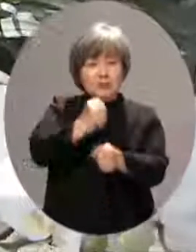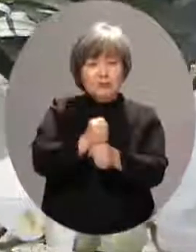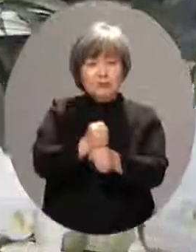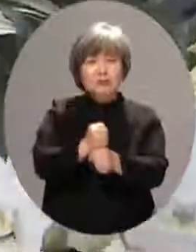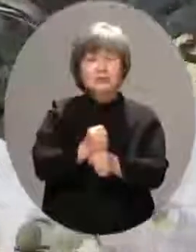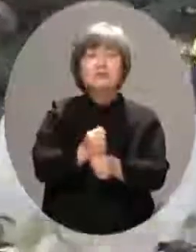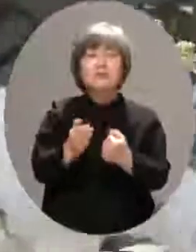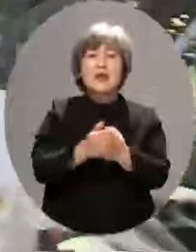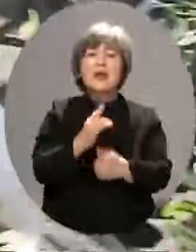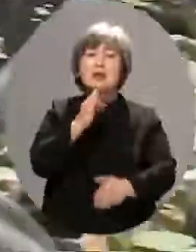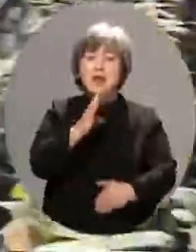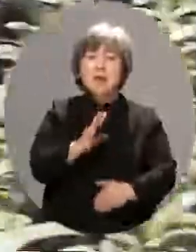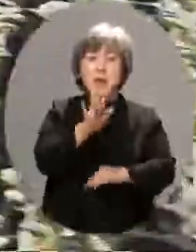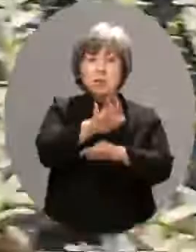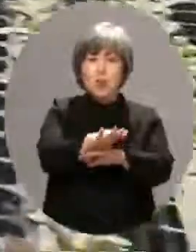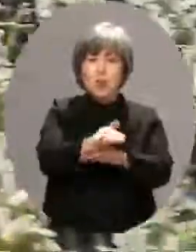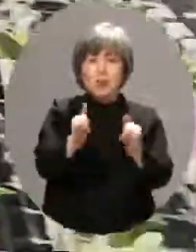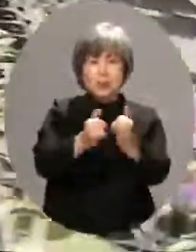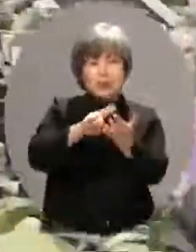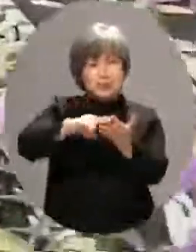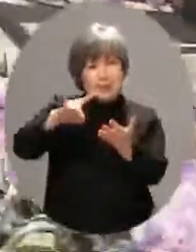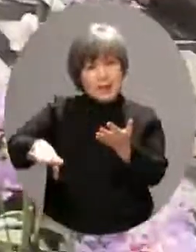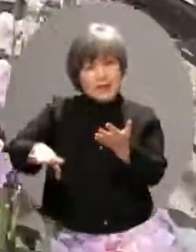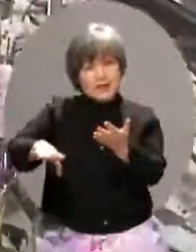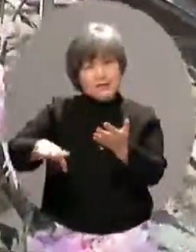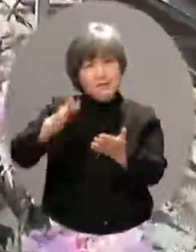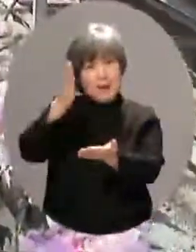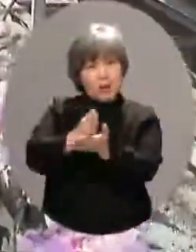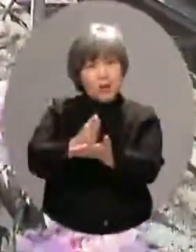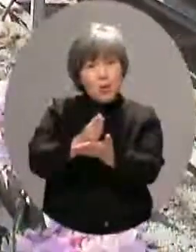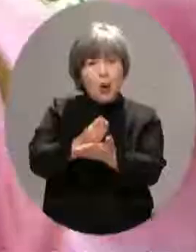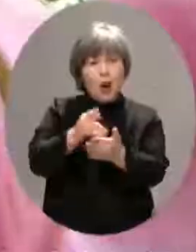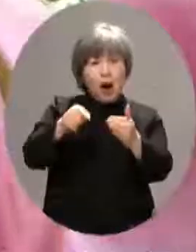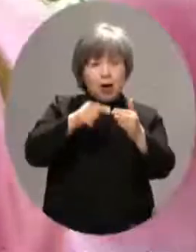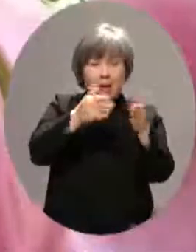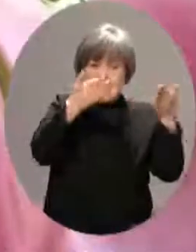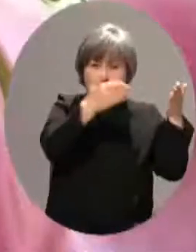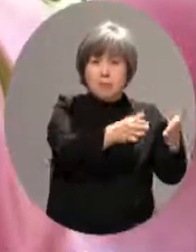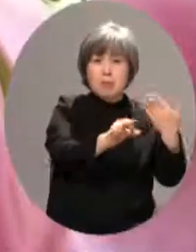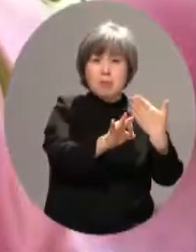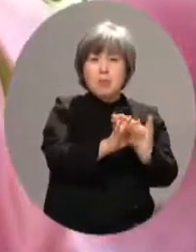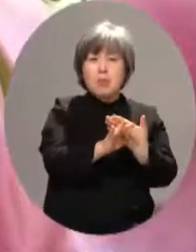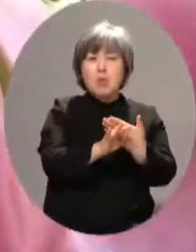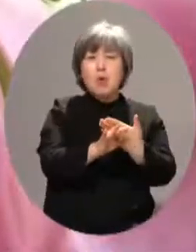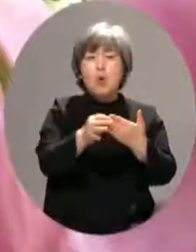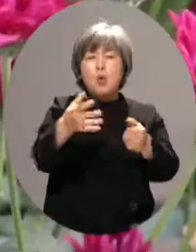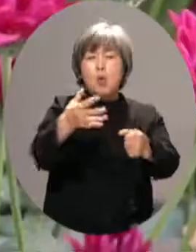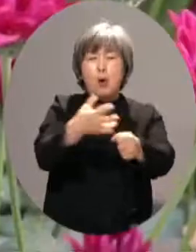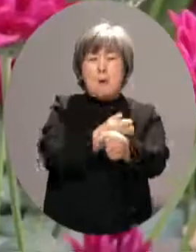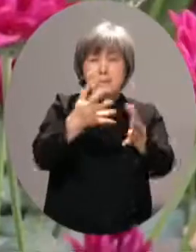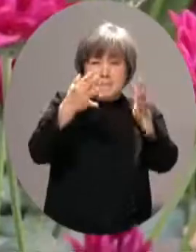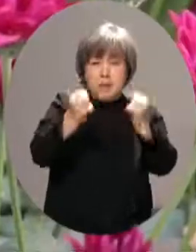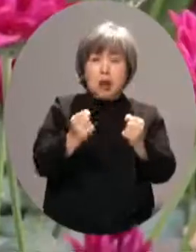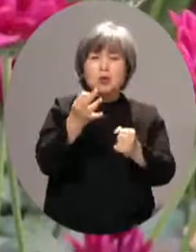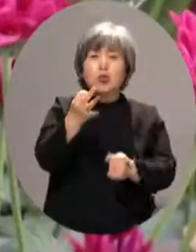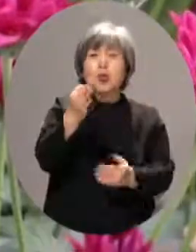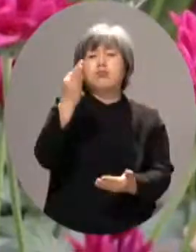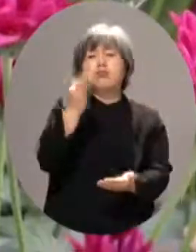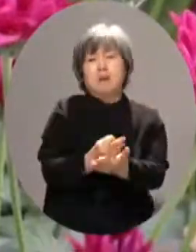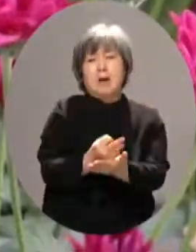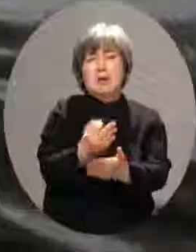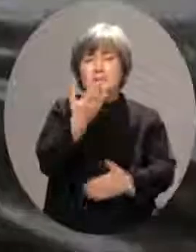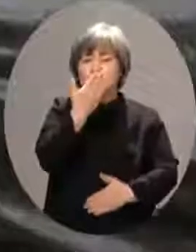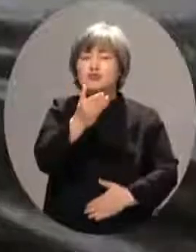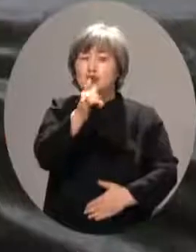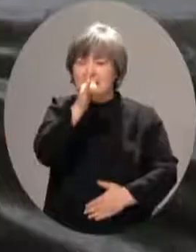다만 농가들이 로열티 부담을 피해 국내산 작물로 쏠리면 초과 공급으로 인해 가격이 하락하는 부작용이